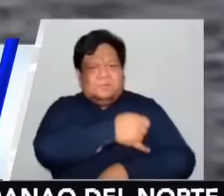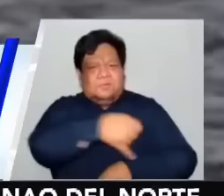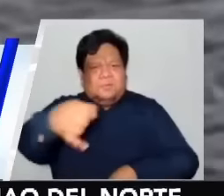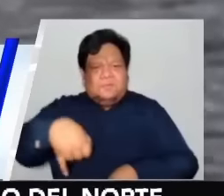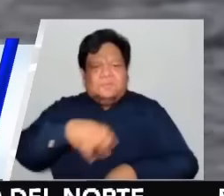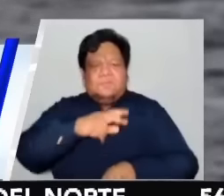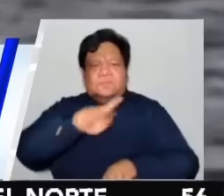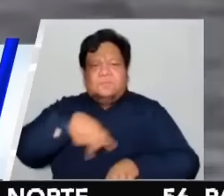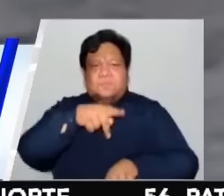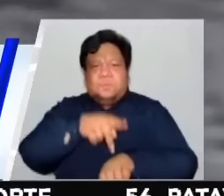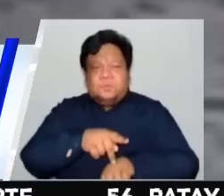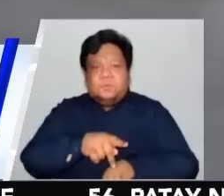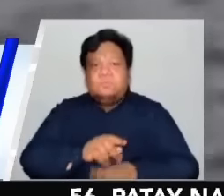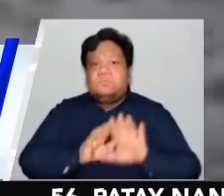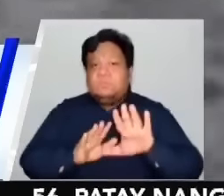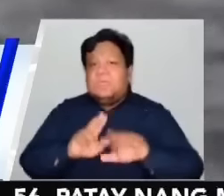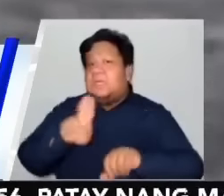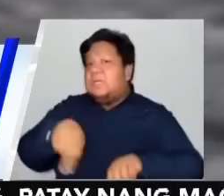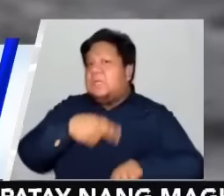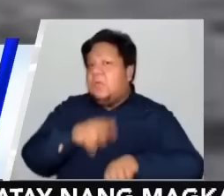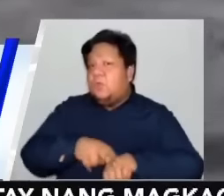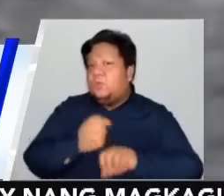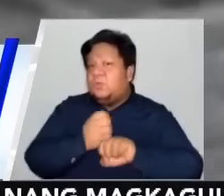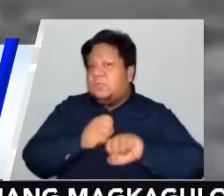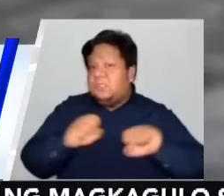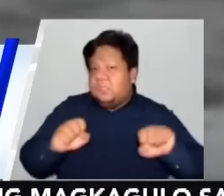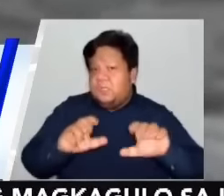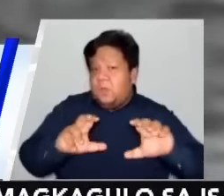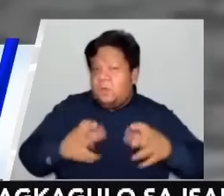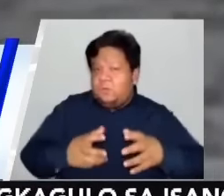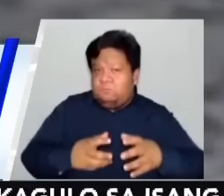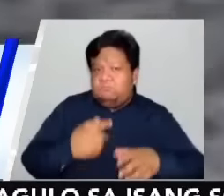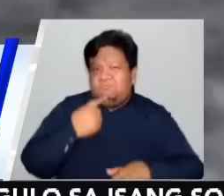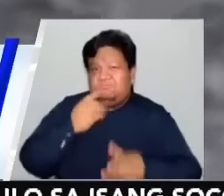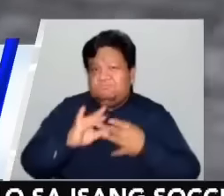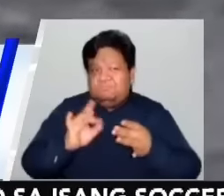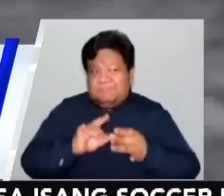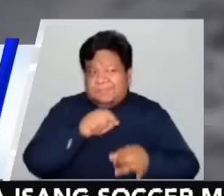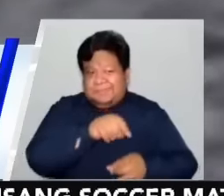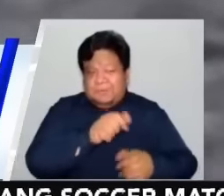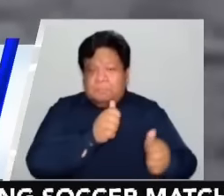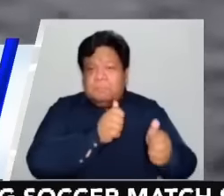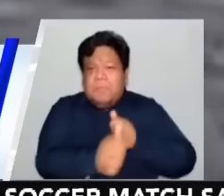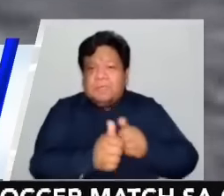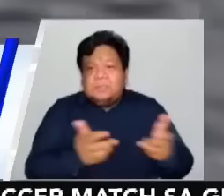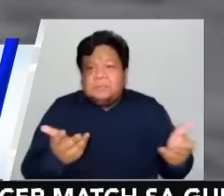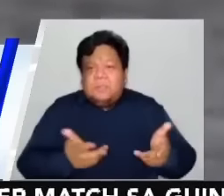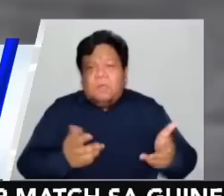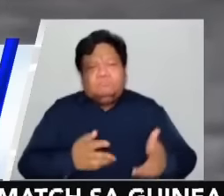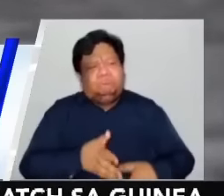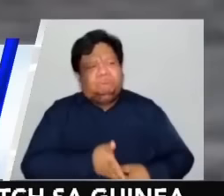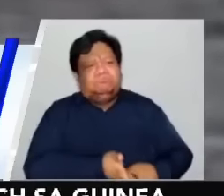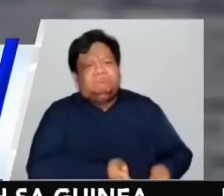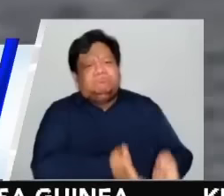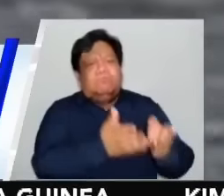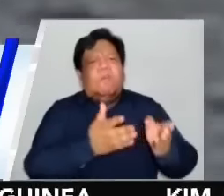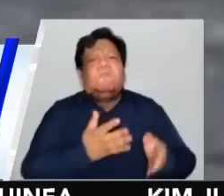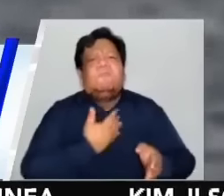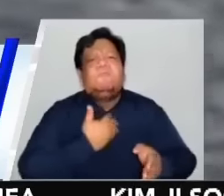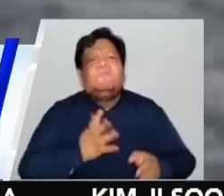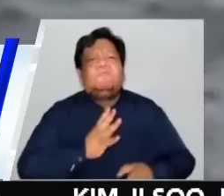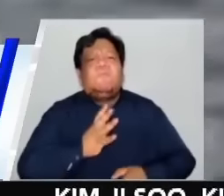Security Council, dumaan ang submarine sa may tuturing na high seas kung saan malayang makapaglalayag ang mga sasakyang